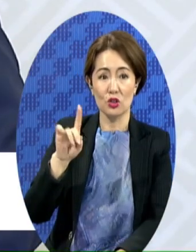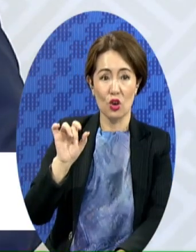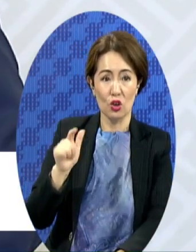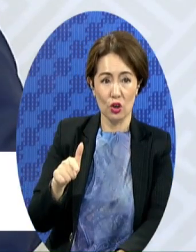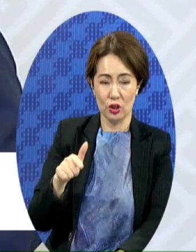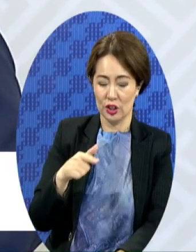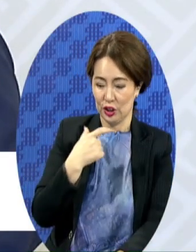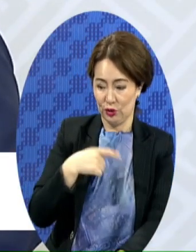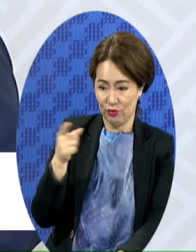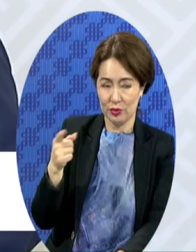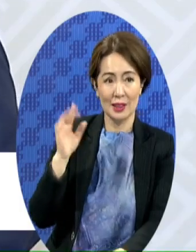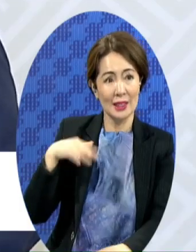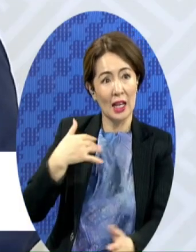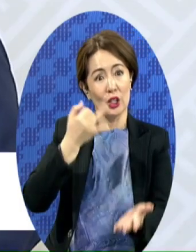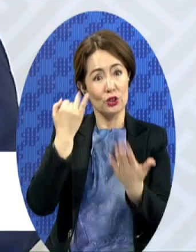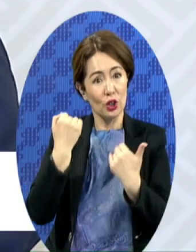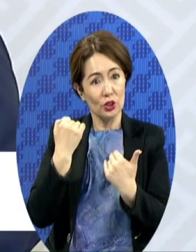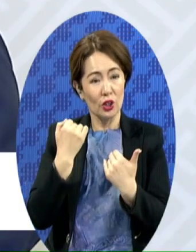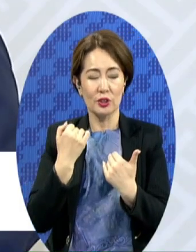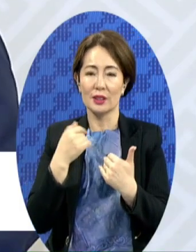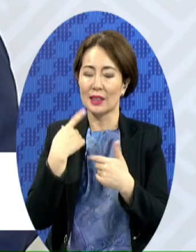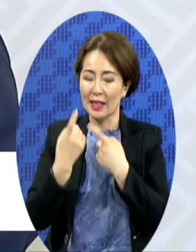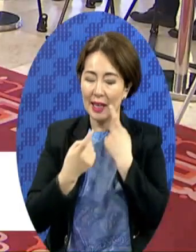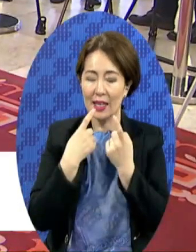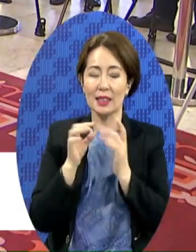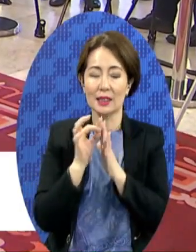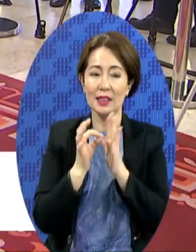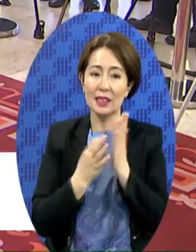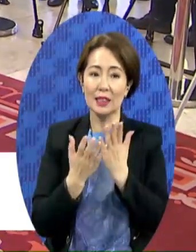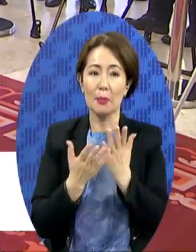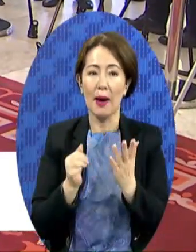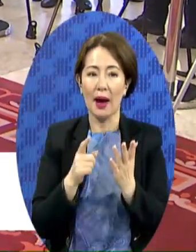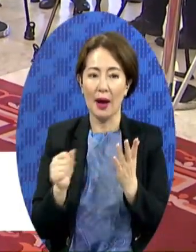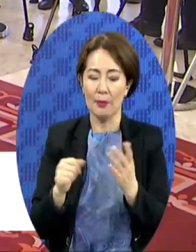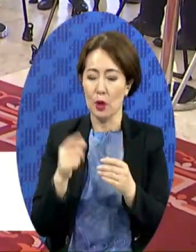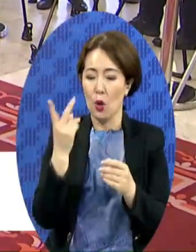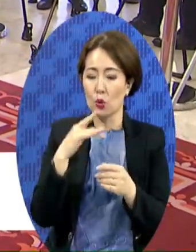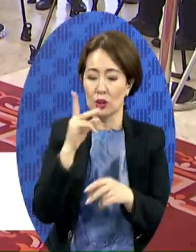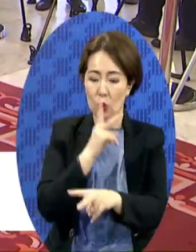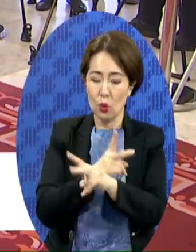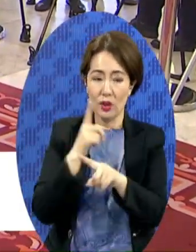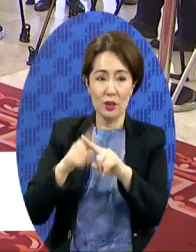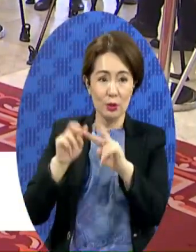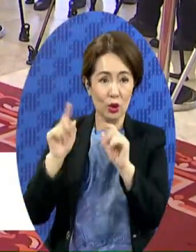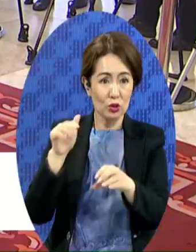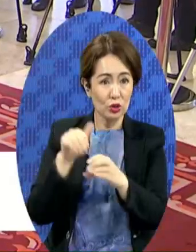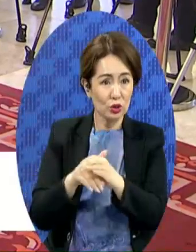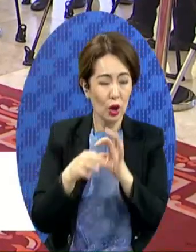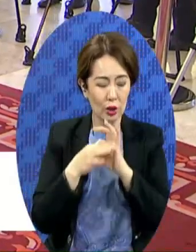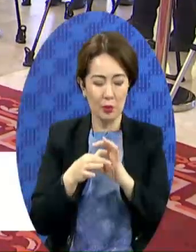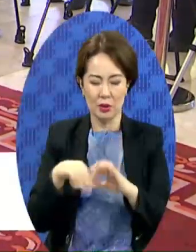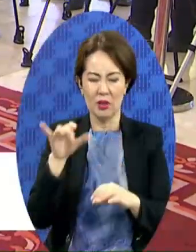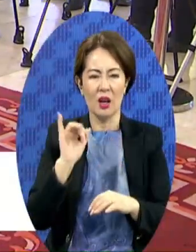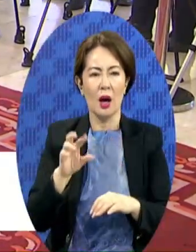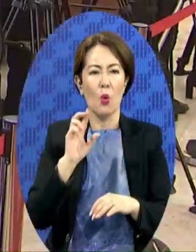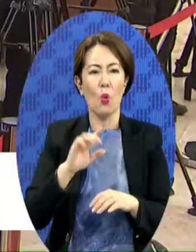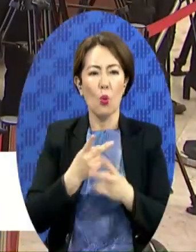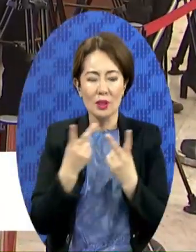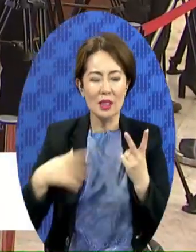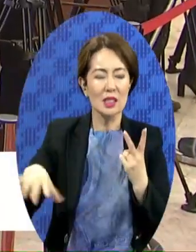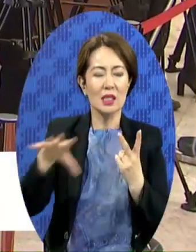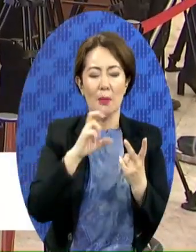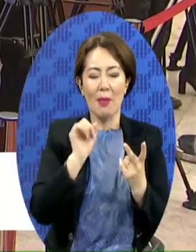бол эрэг 7 хоногоос хилцэгдэх болов уу гэж бодож байна. Үндсэн хуулийн нэмэлт өөрчлөлтийн хүрээнд энэ удаагийн парламент үндэсний баялагын сангийн тухай хуулийн